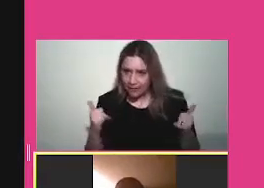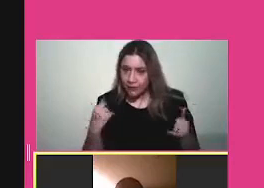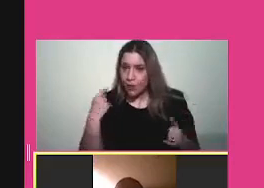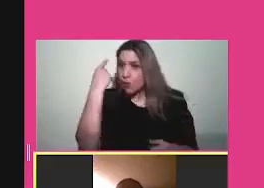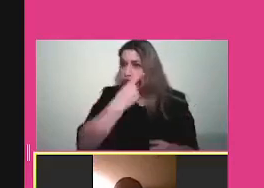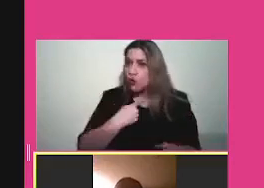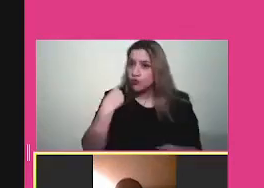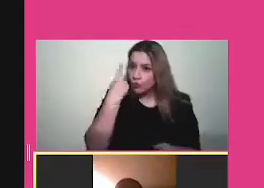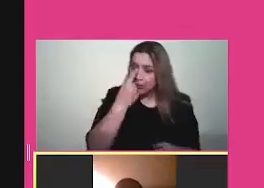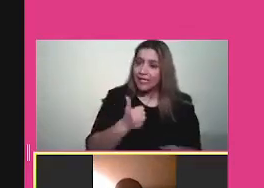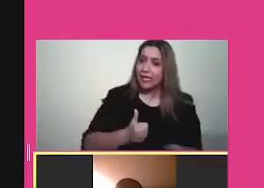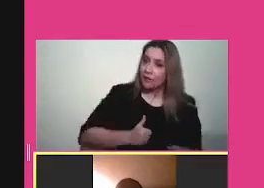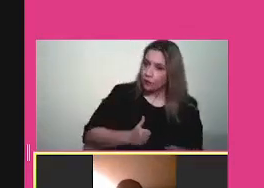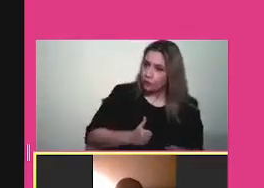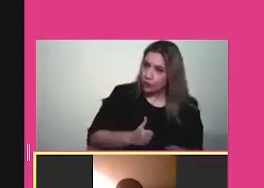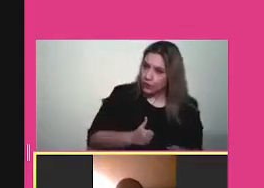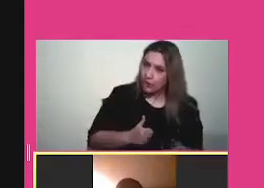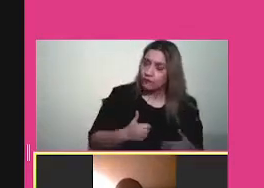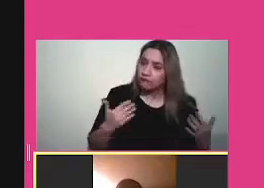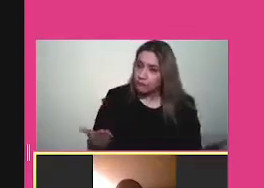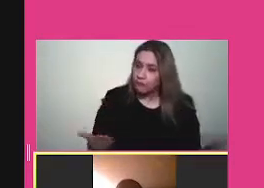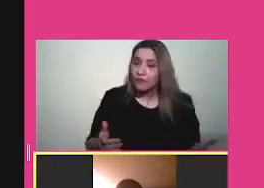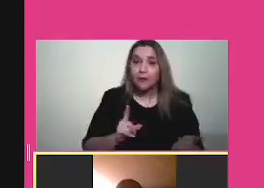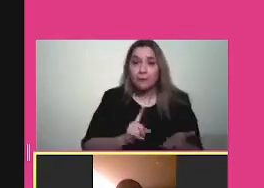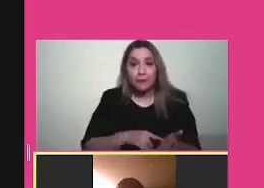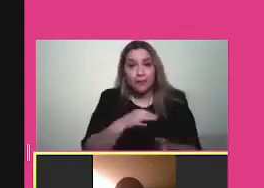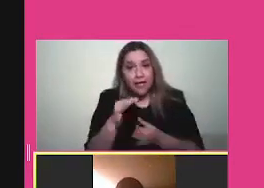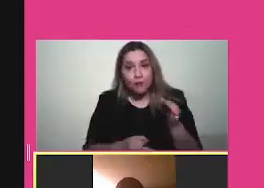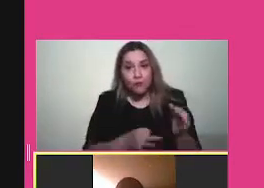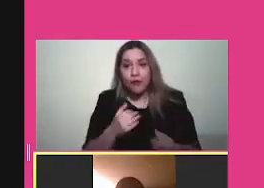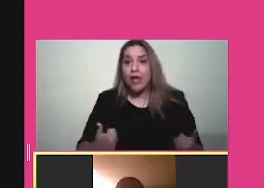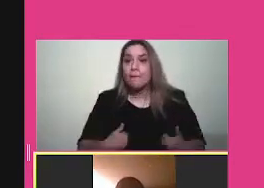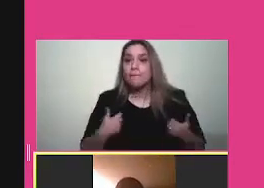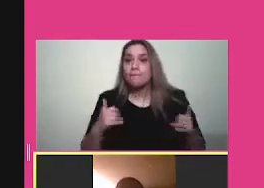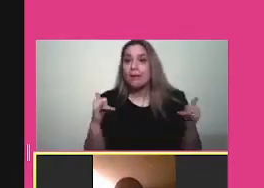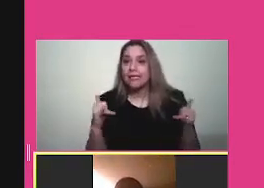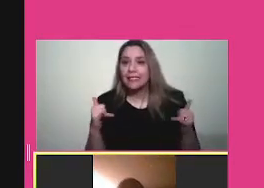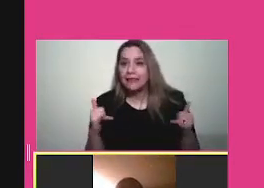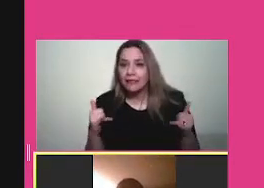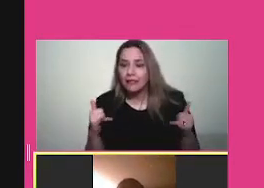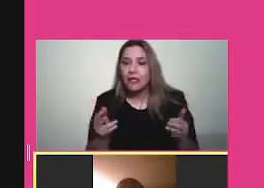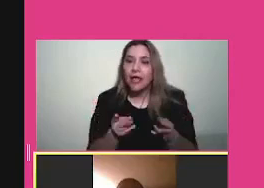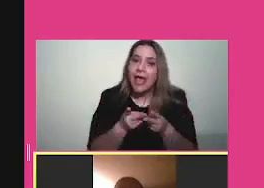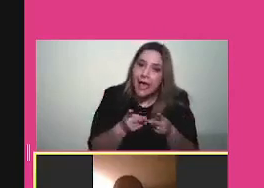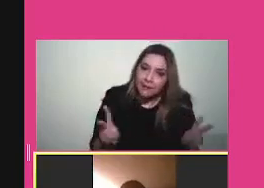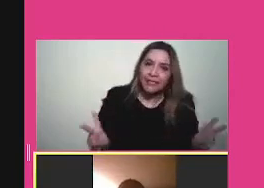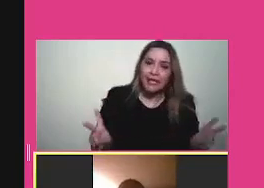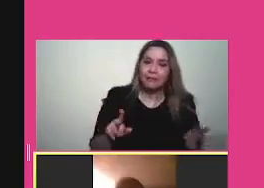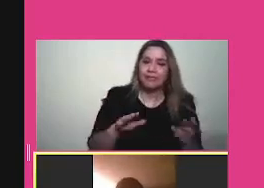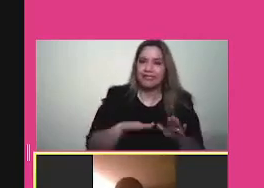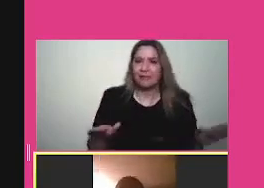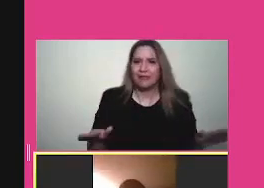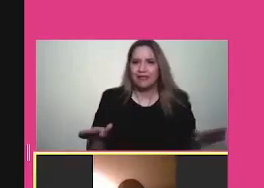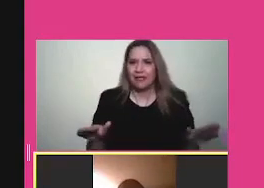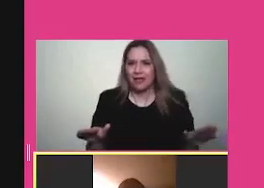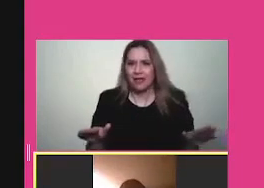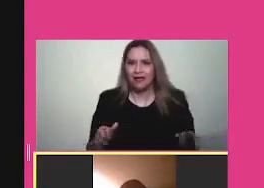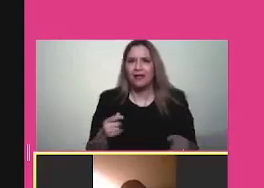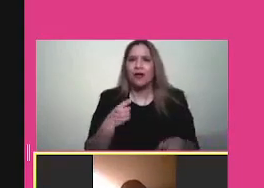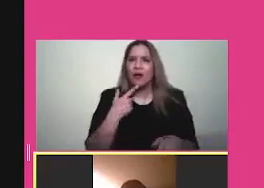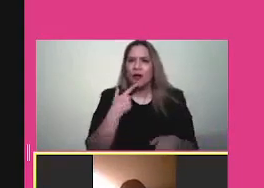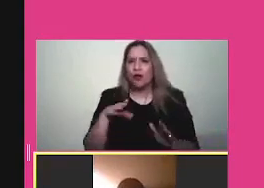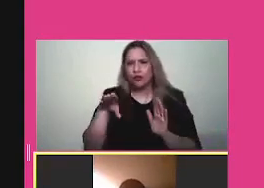ιδιωτική. Και πρέπει να το τονίσουμε αυτό, ότι το παιχνίδι επιτρέπει στα παιδιά να ξεφεύγουν μέσα από τους περιορισμούς